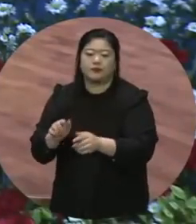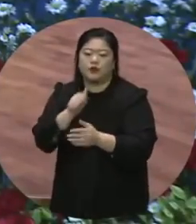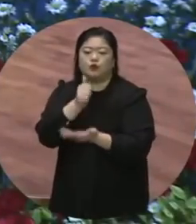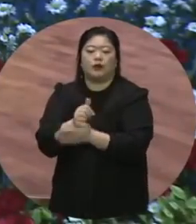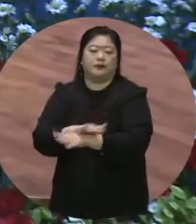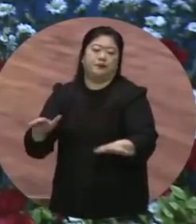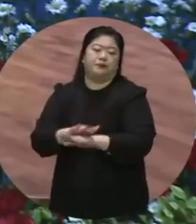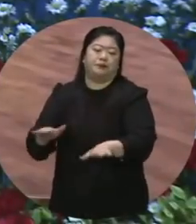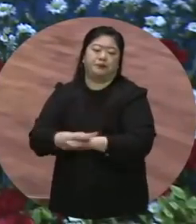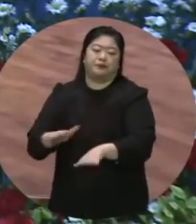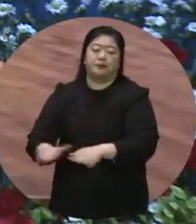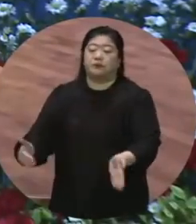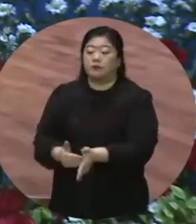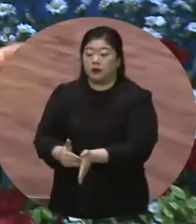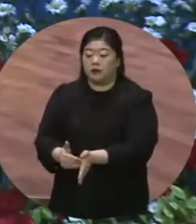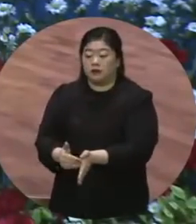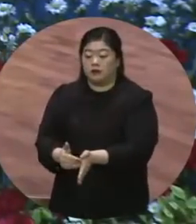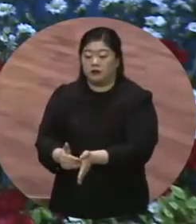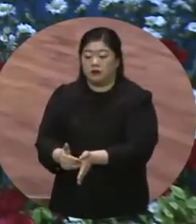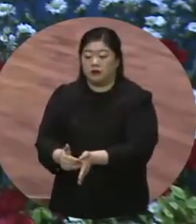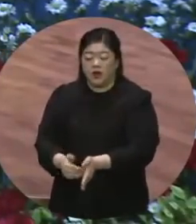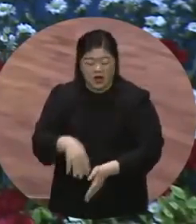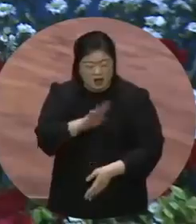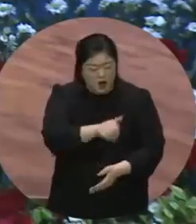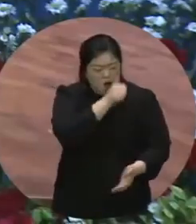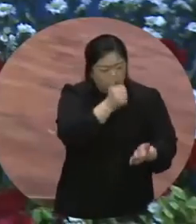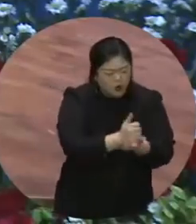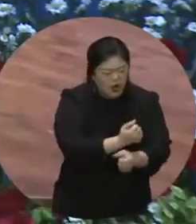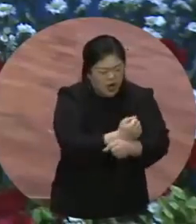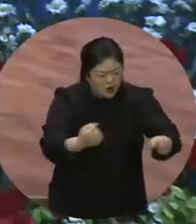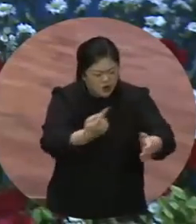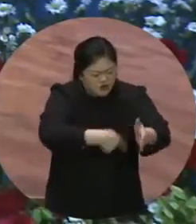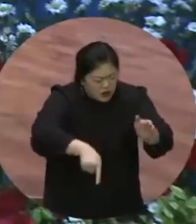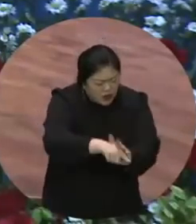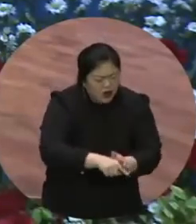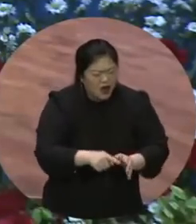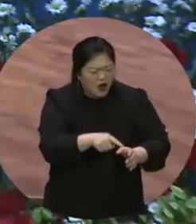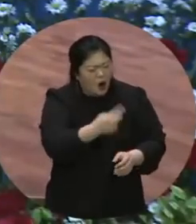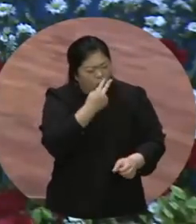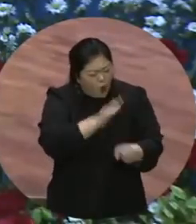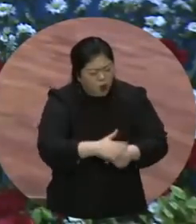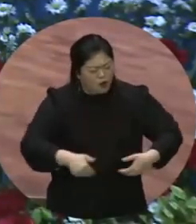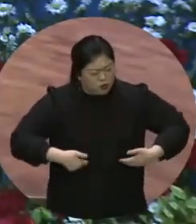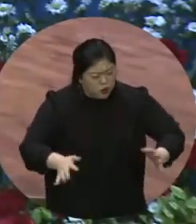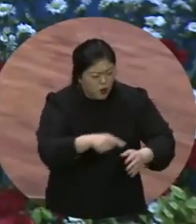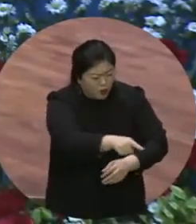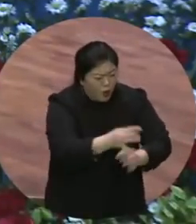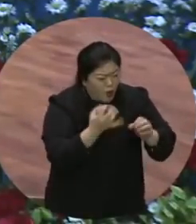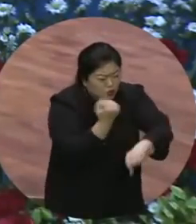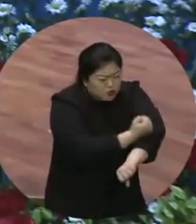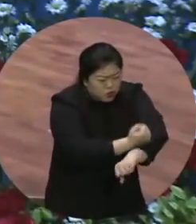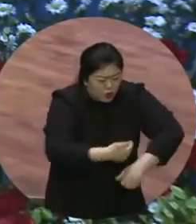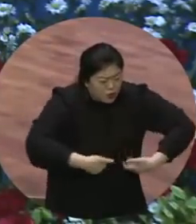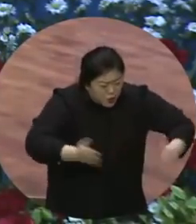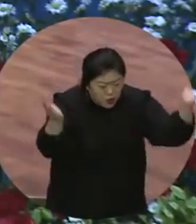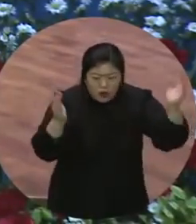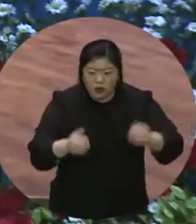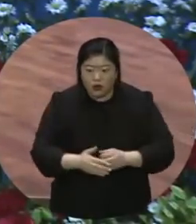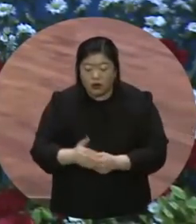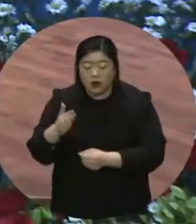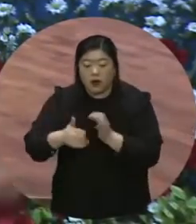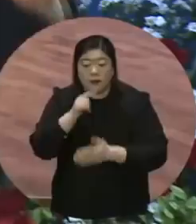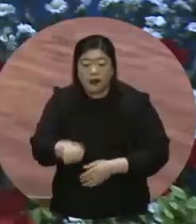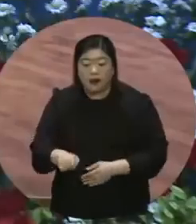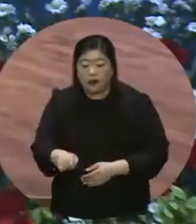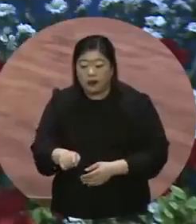아멘. 아무 우리가 이것 때문에 억울해할 이유가 없는 거예요. 하나님이 직접 이걸 해결하셨다. 어떻게